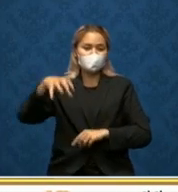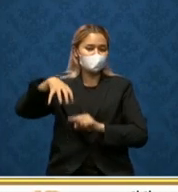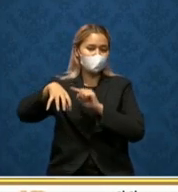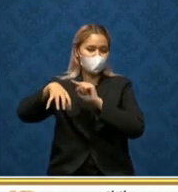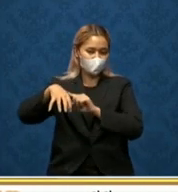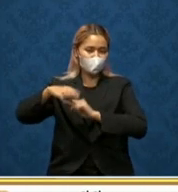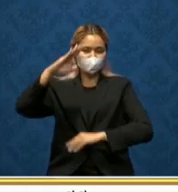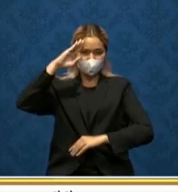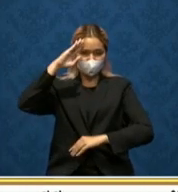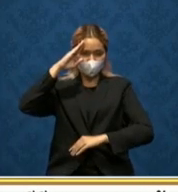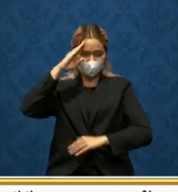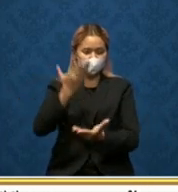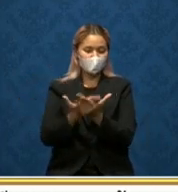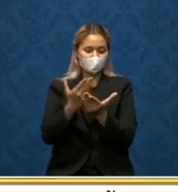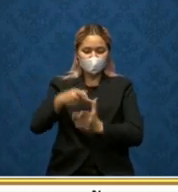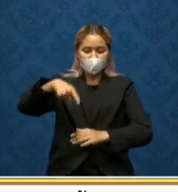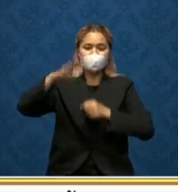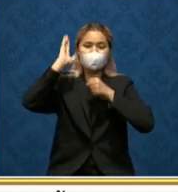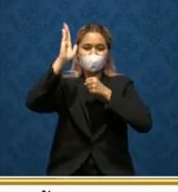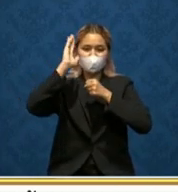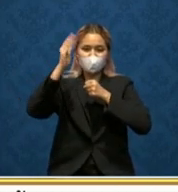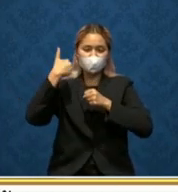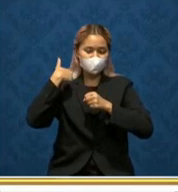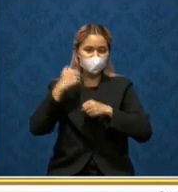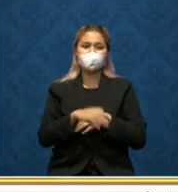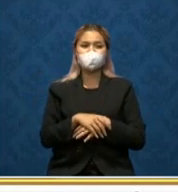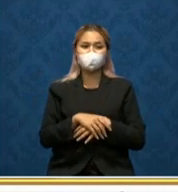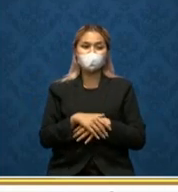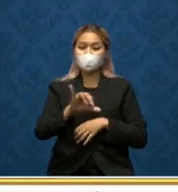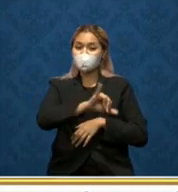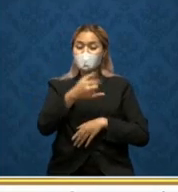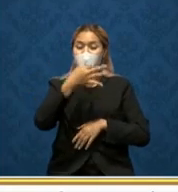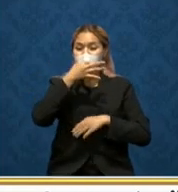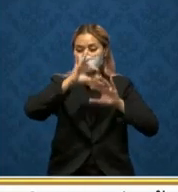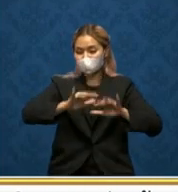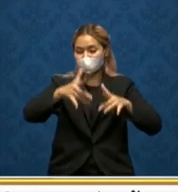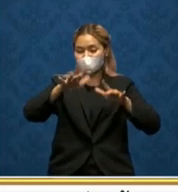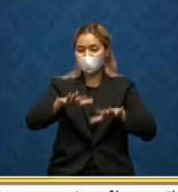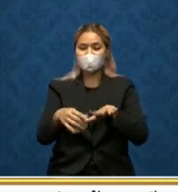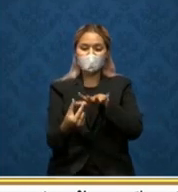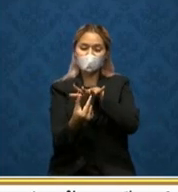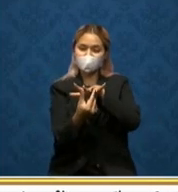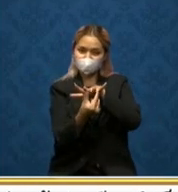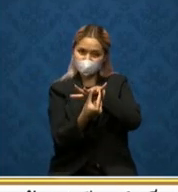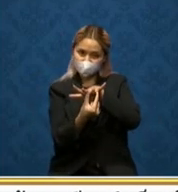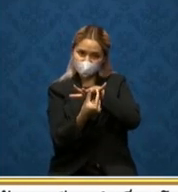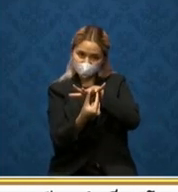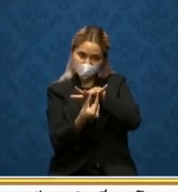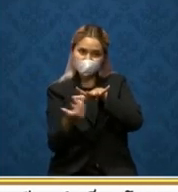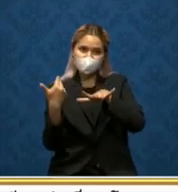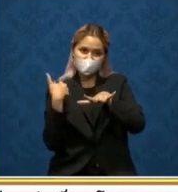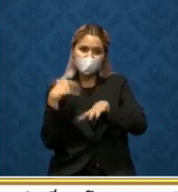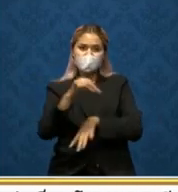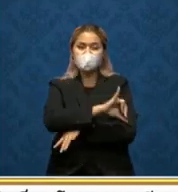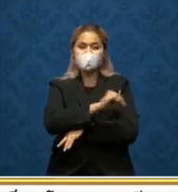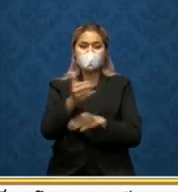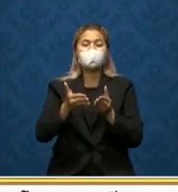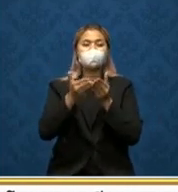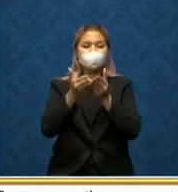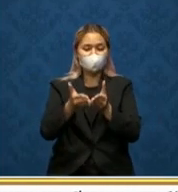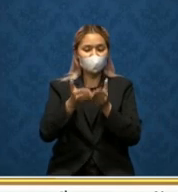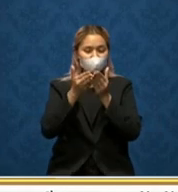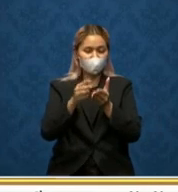อลังการและโปรโมชั่นนี่มีทั้งปีอยากแต่งริมน้ำอยากจะไปสวมแหวนอยากจะไปตัดเค้กกันบนเรือก็ไปนี่เลยครับหอประชุมกองทัพ